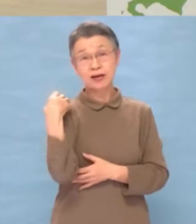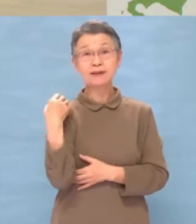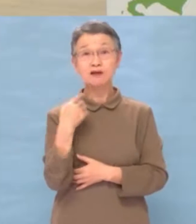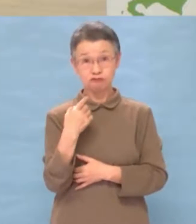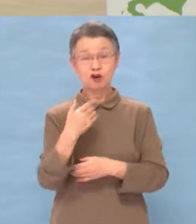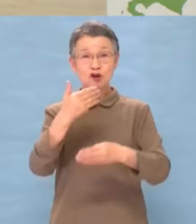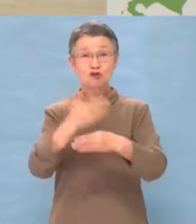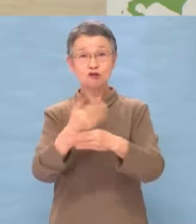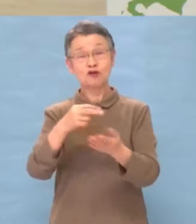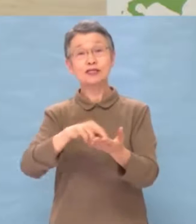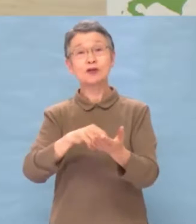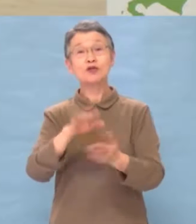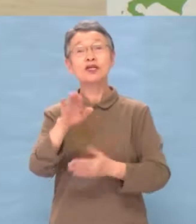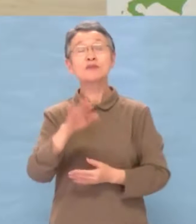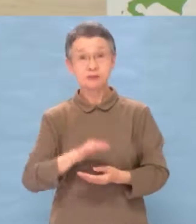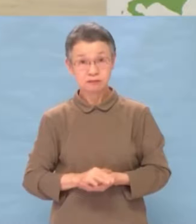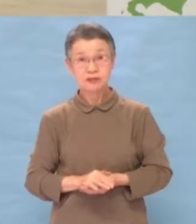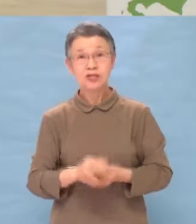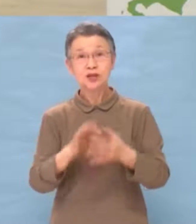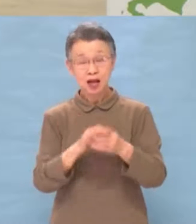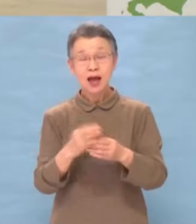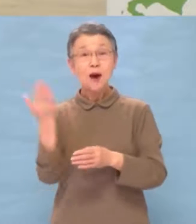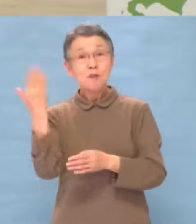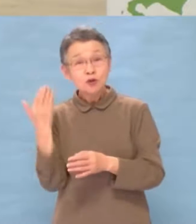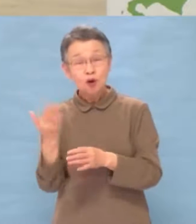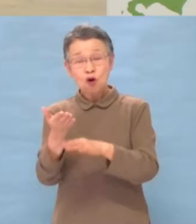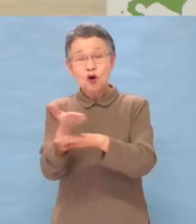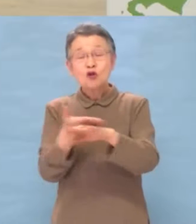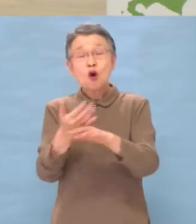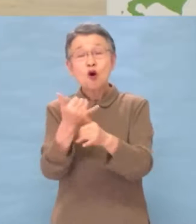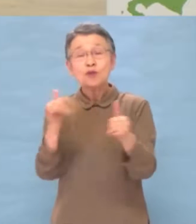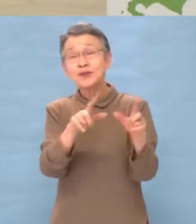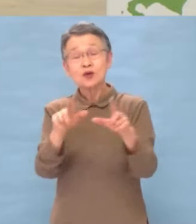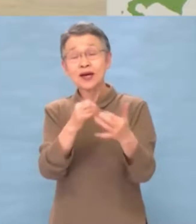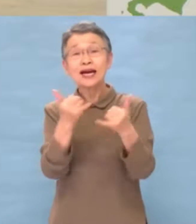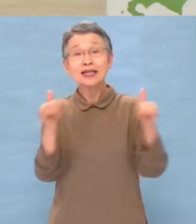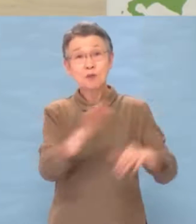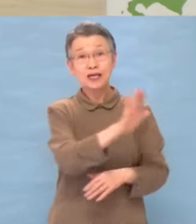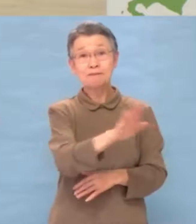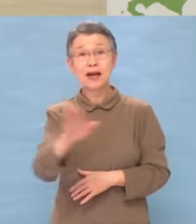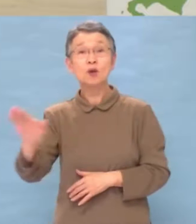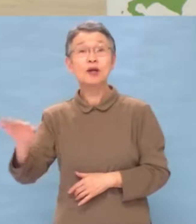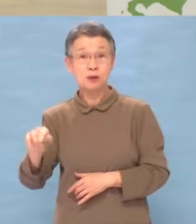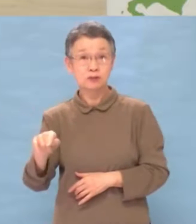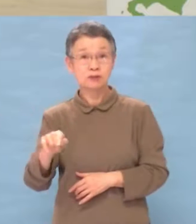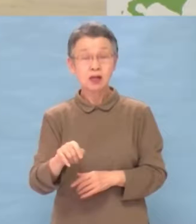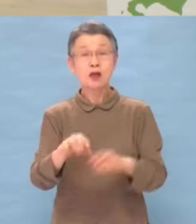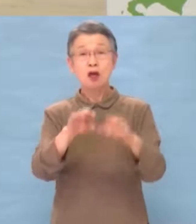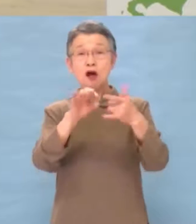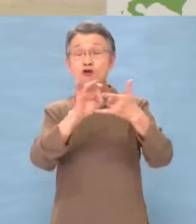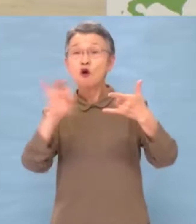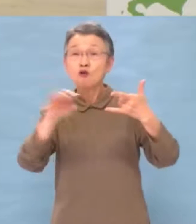ている都道府県でございますので、島民の方、元島民の方々もいっぱいおられる。そういった中でこの領土問